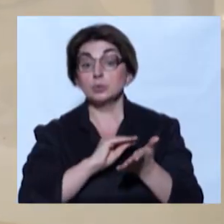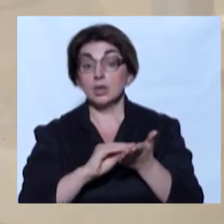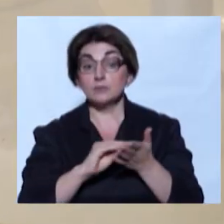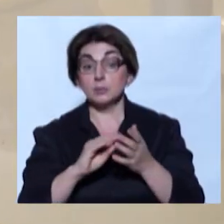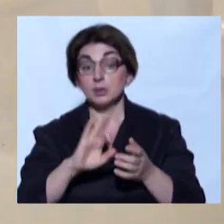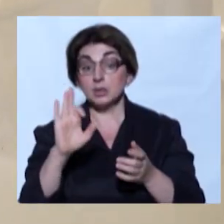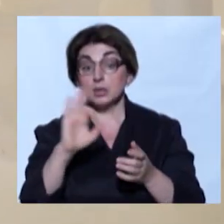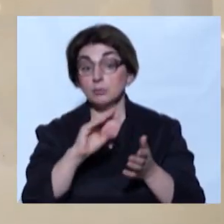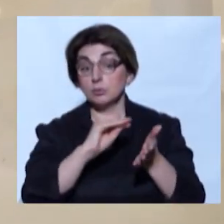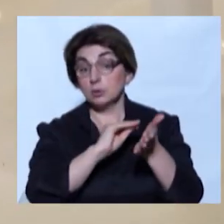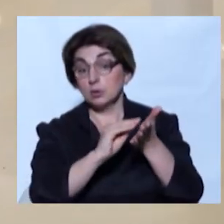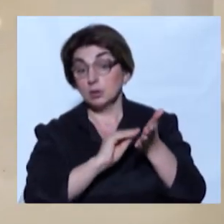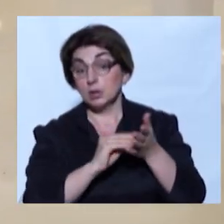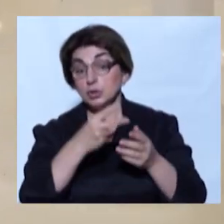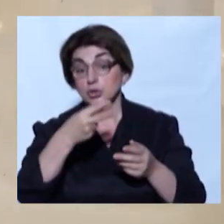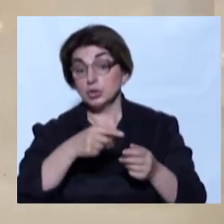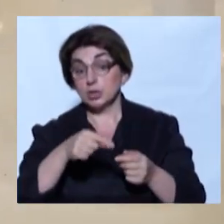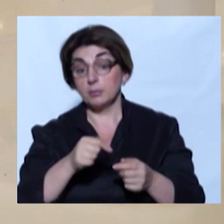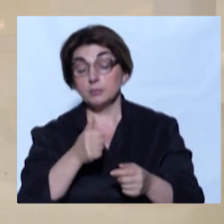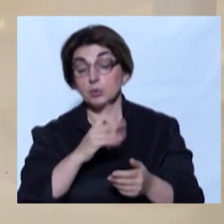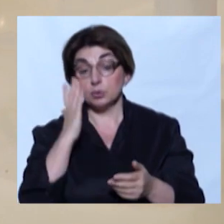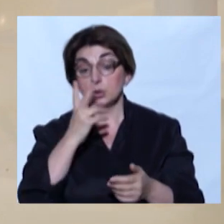იონურ განტოლებებს ამ რეაქციებისთვის,